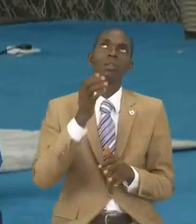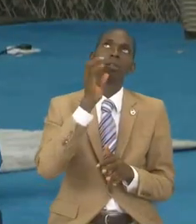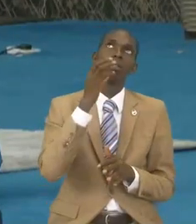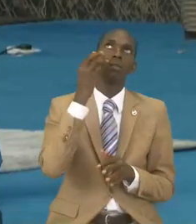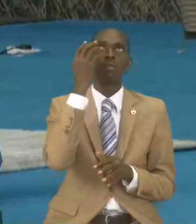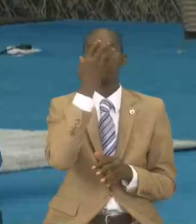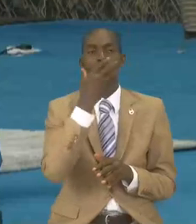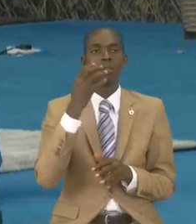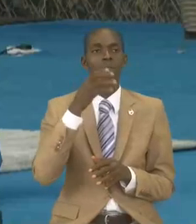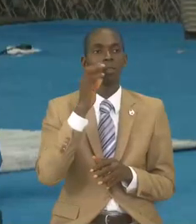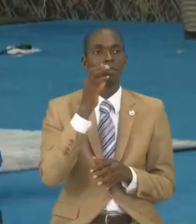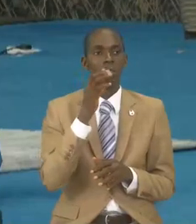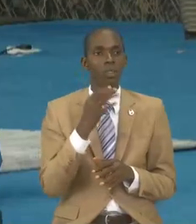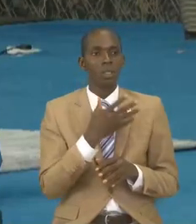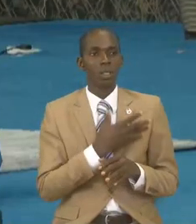l'ivrognerie,